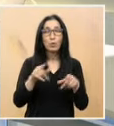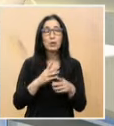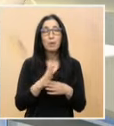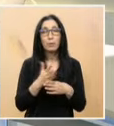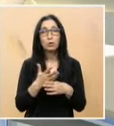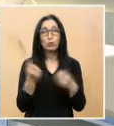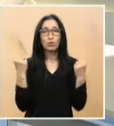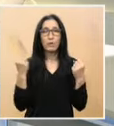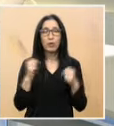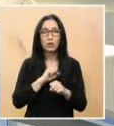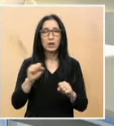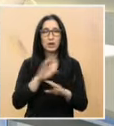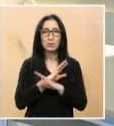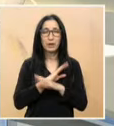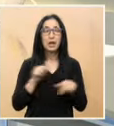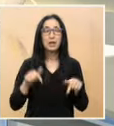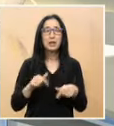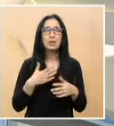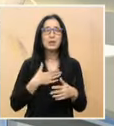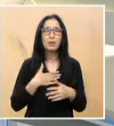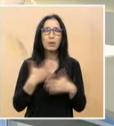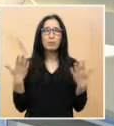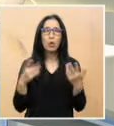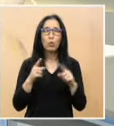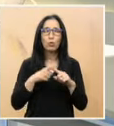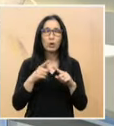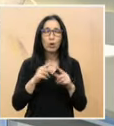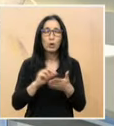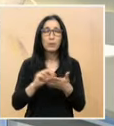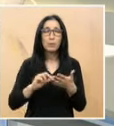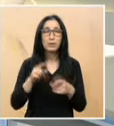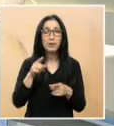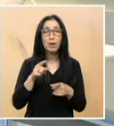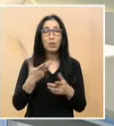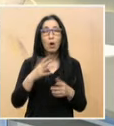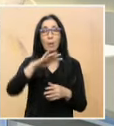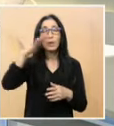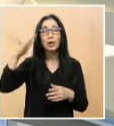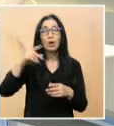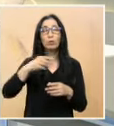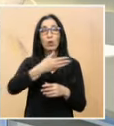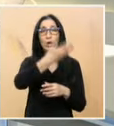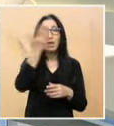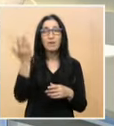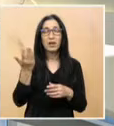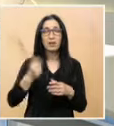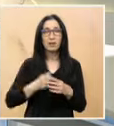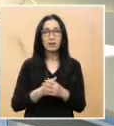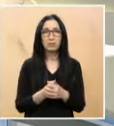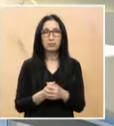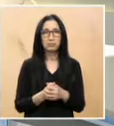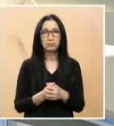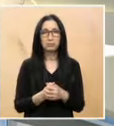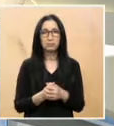мост между живота и смъртта. И днес съществуват многобройни теории, които приписват на това природно явление най-различни